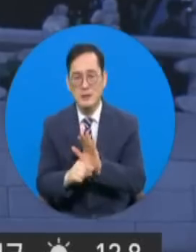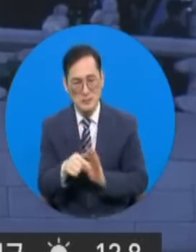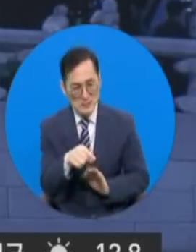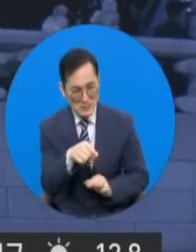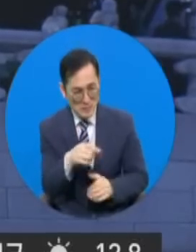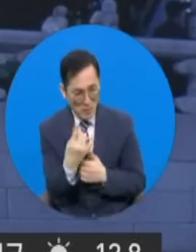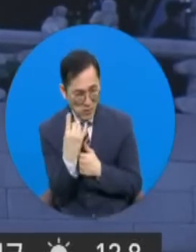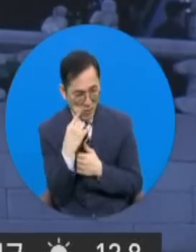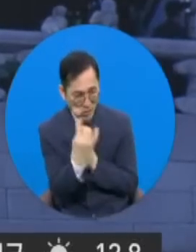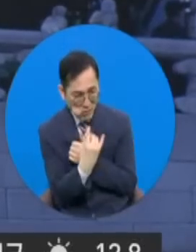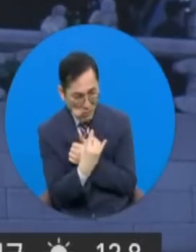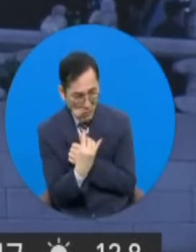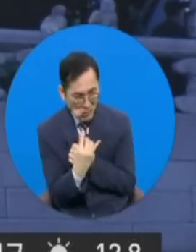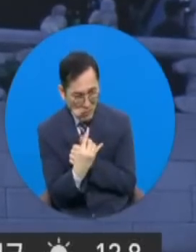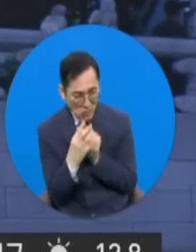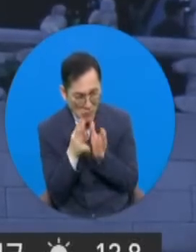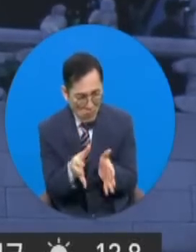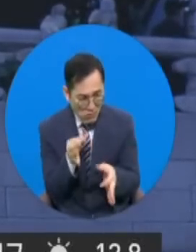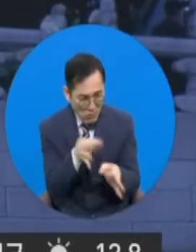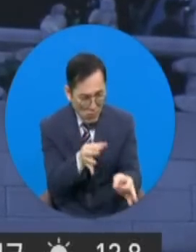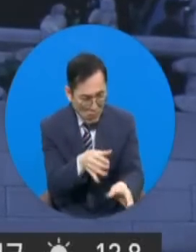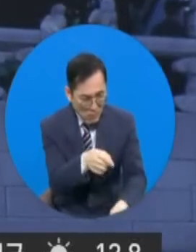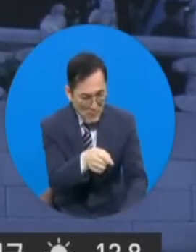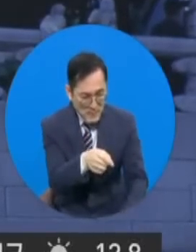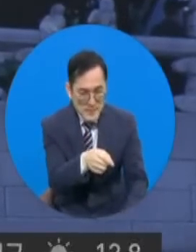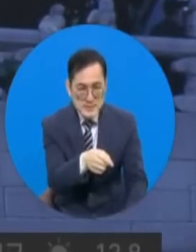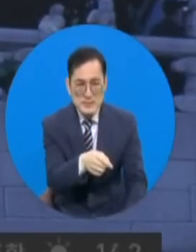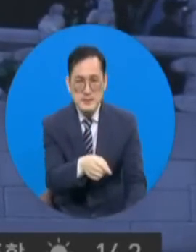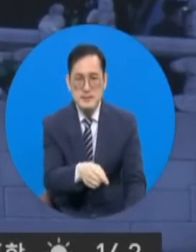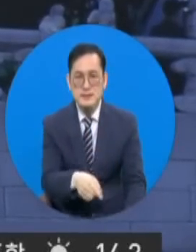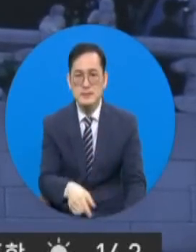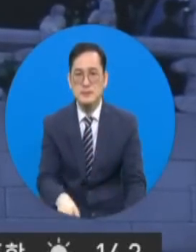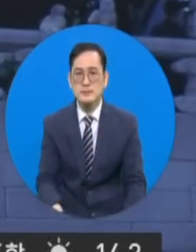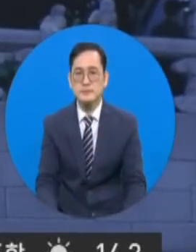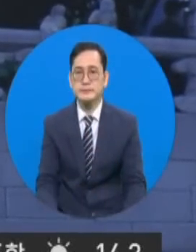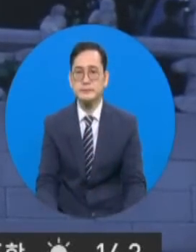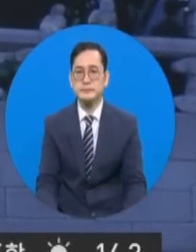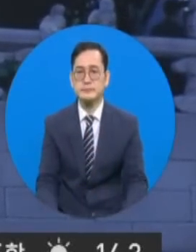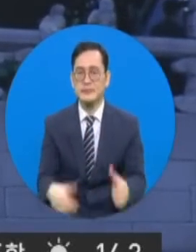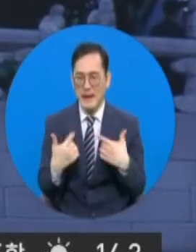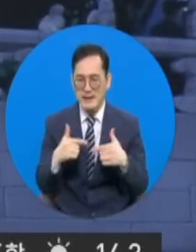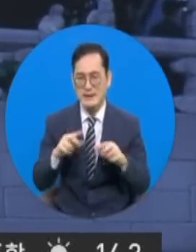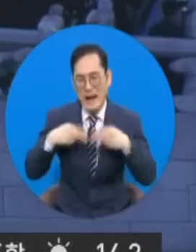부분입니다 특히나 매일 라면만 먹는다 신발에 구멍이났다라고